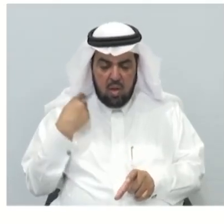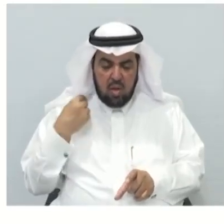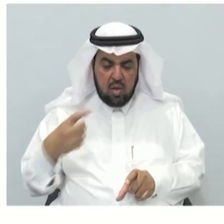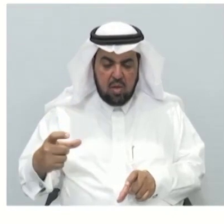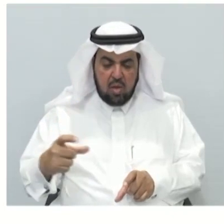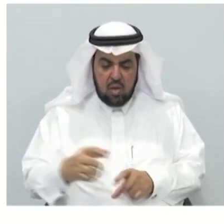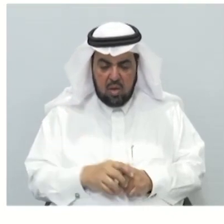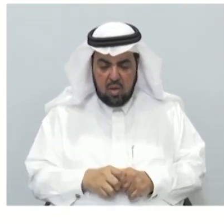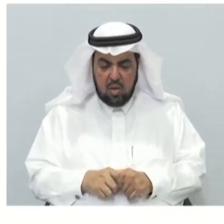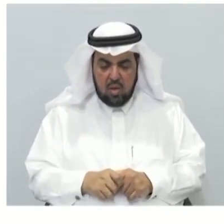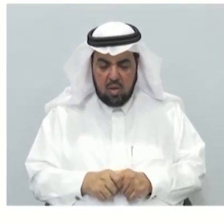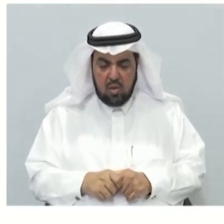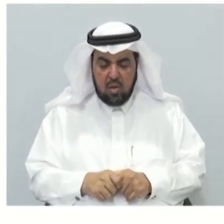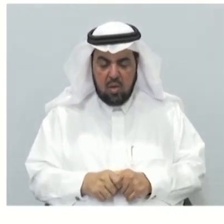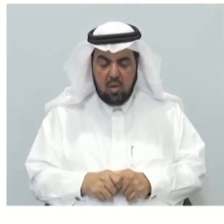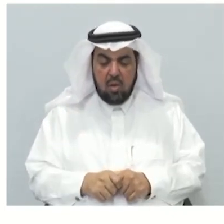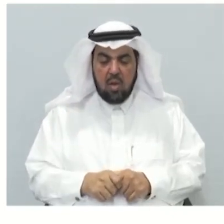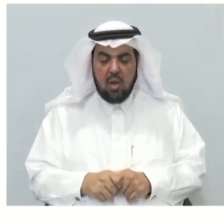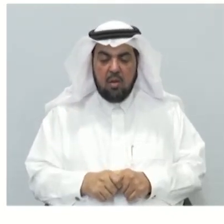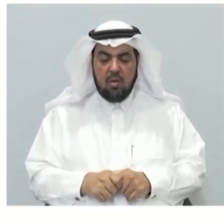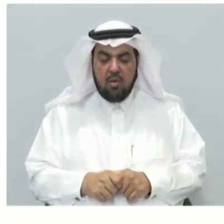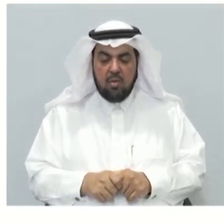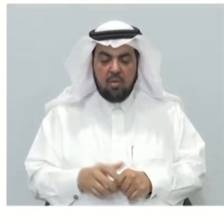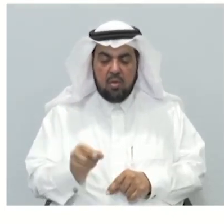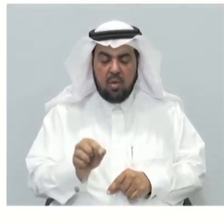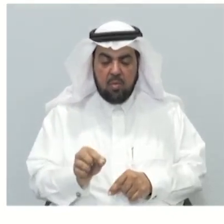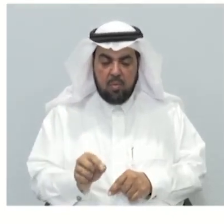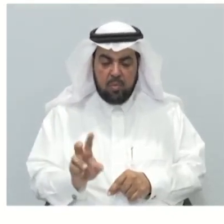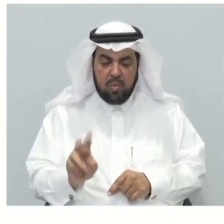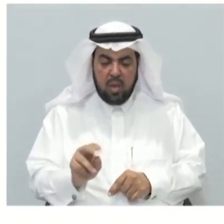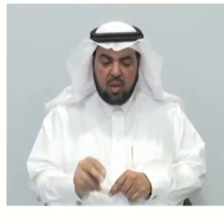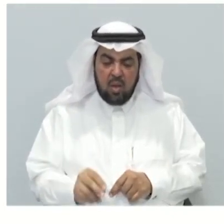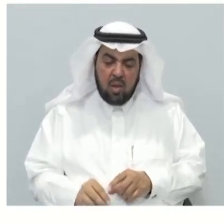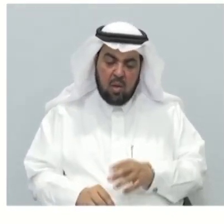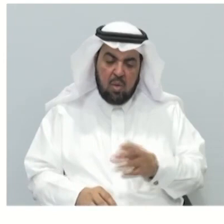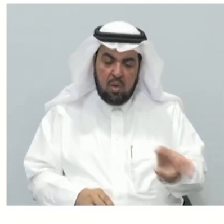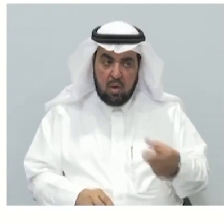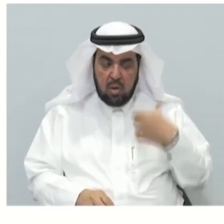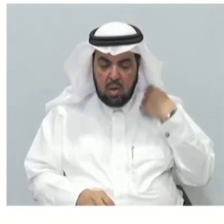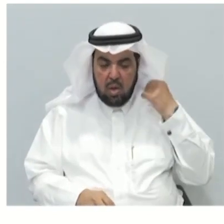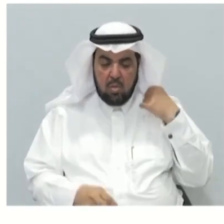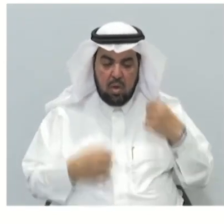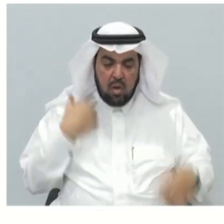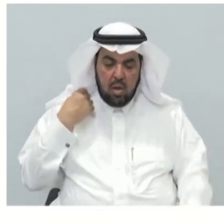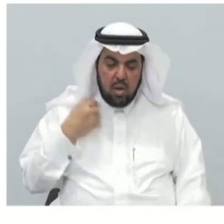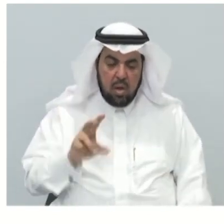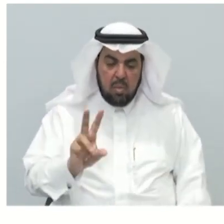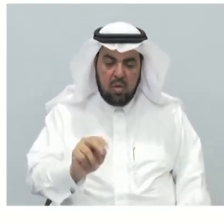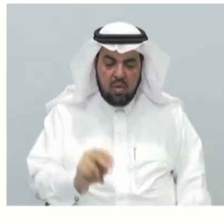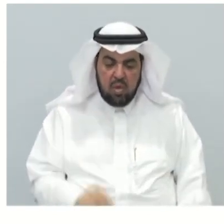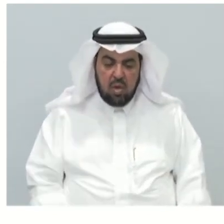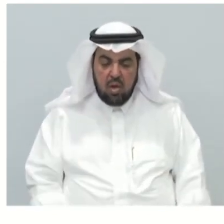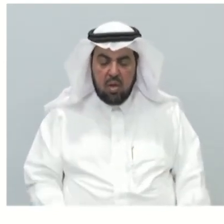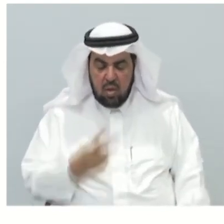زاويه وفي عندك ايضا زاويه هنا تطابق نفس الزاويه صح ولا لا اذا من خلال نظريه